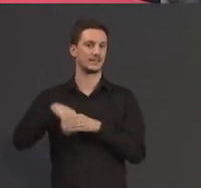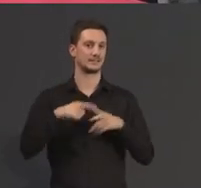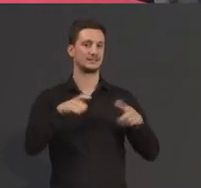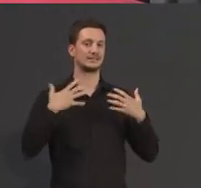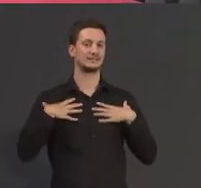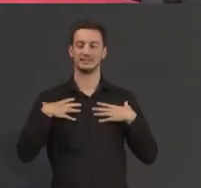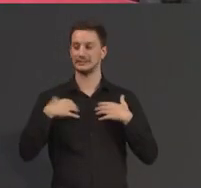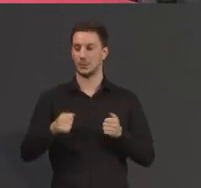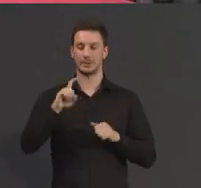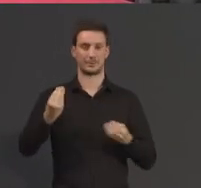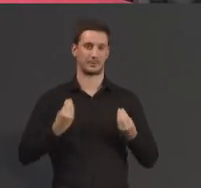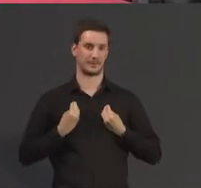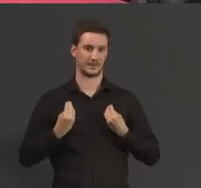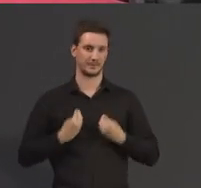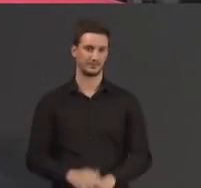Salut i de la Vida.